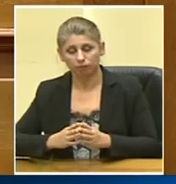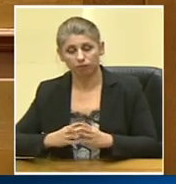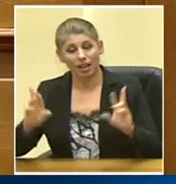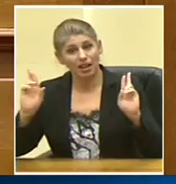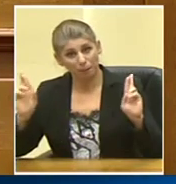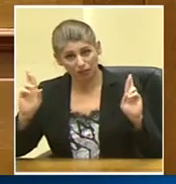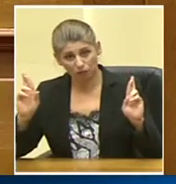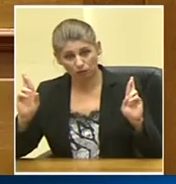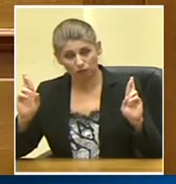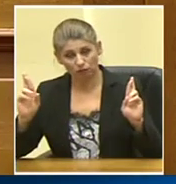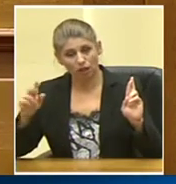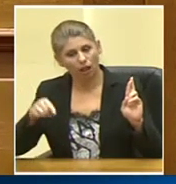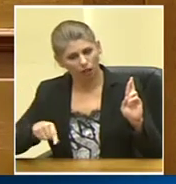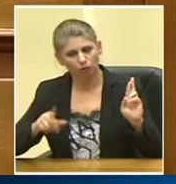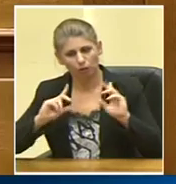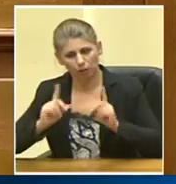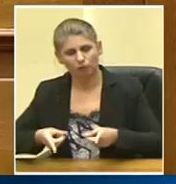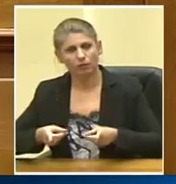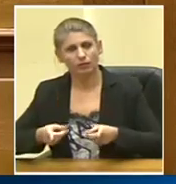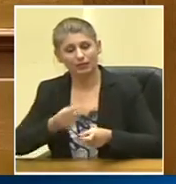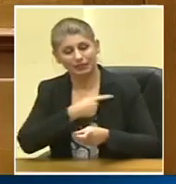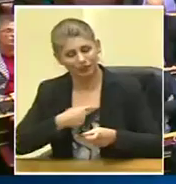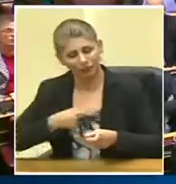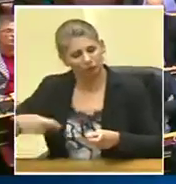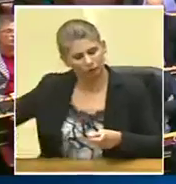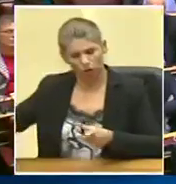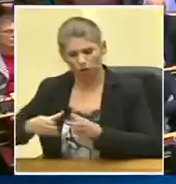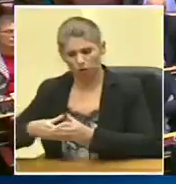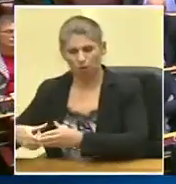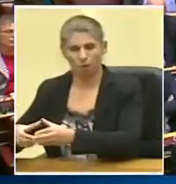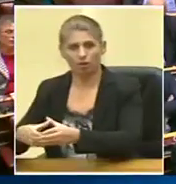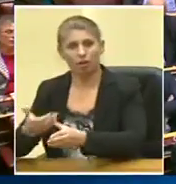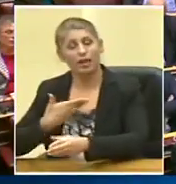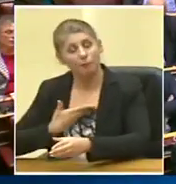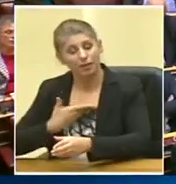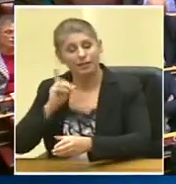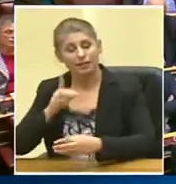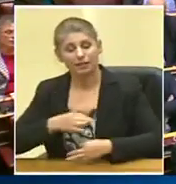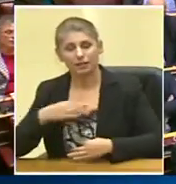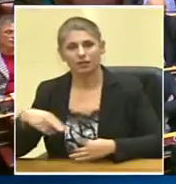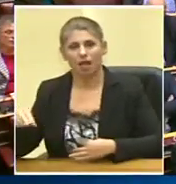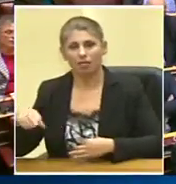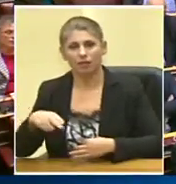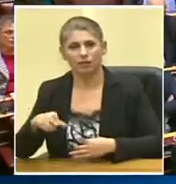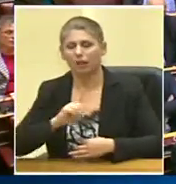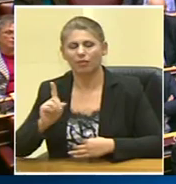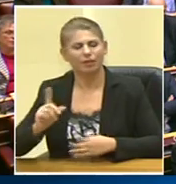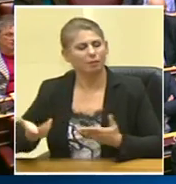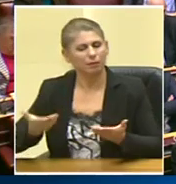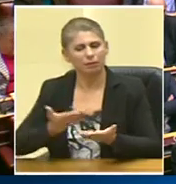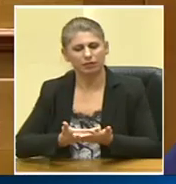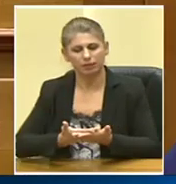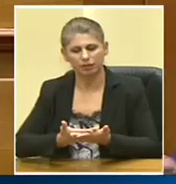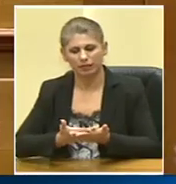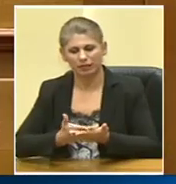Ελπίζω αυτό να αποφασίσουν και οι ηγεσίες των άλλων κομμάτων. Για εμάς, κυρίες και κύριοι συνάδελφοι, δεν υπάρχουν προτάσεις